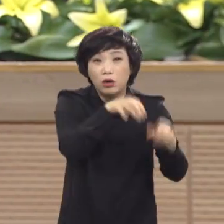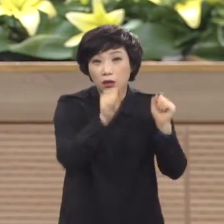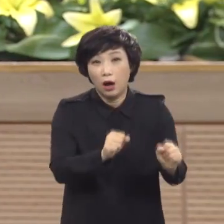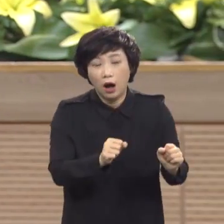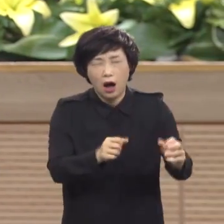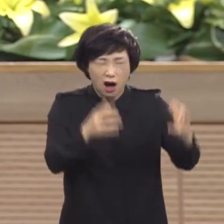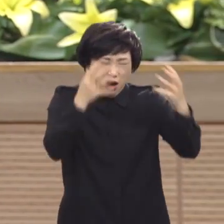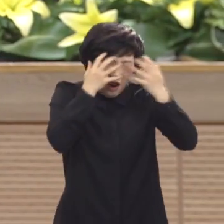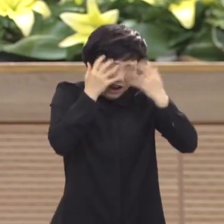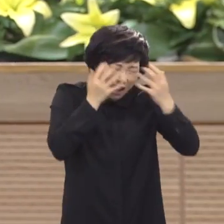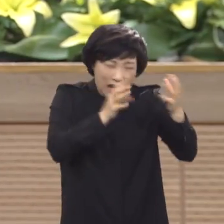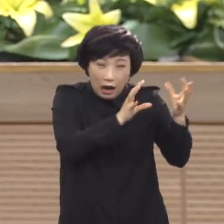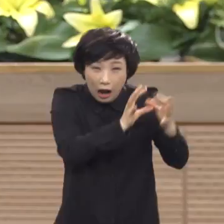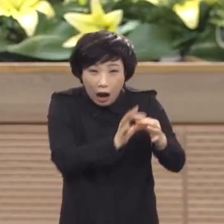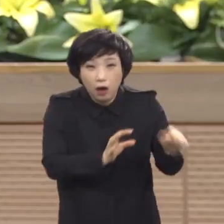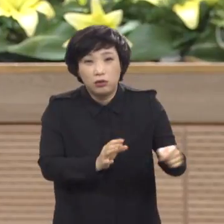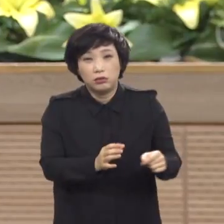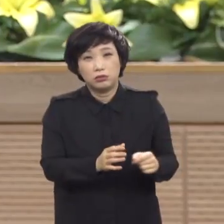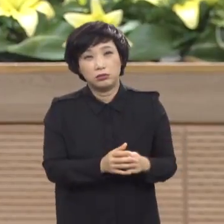거기서